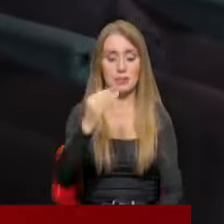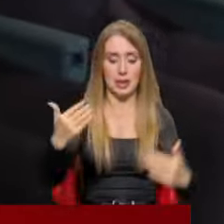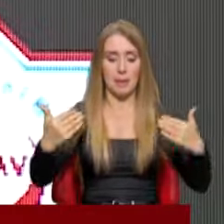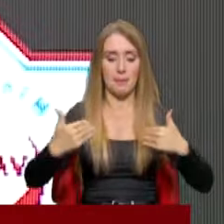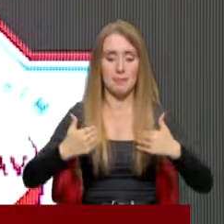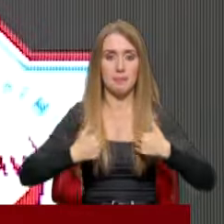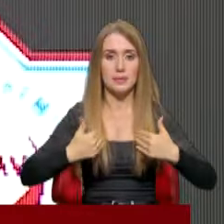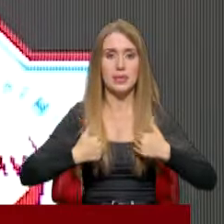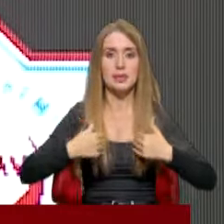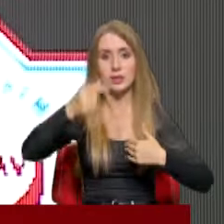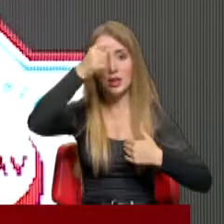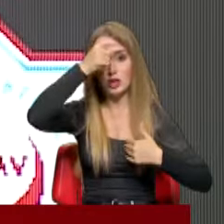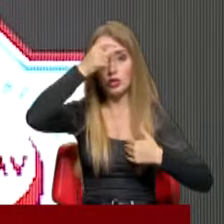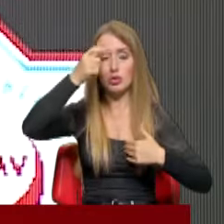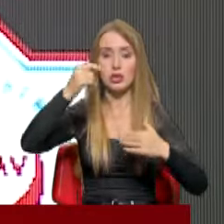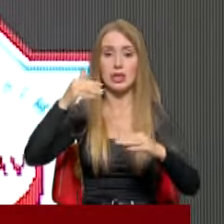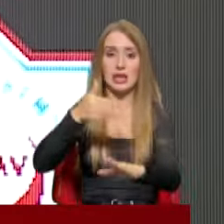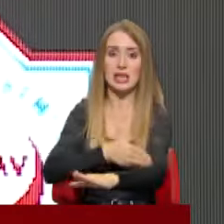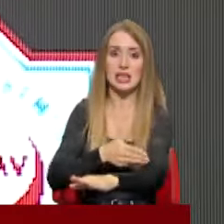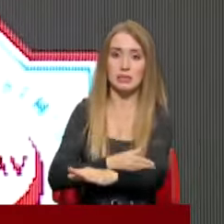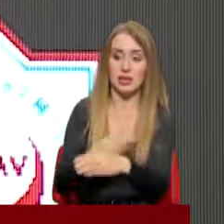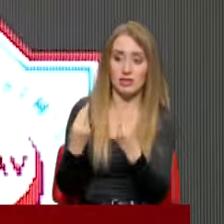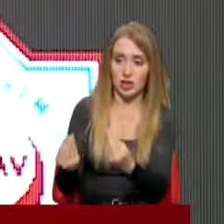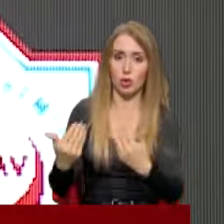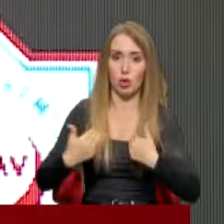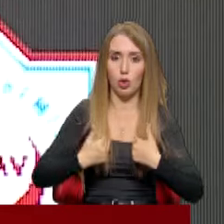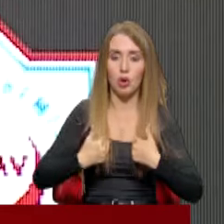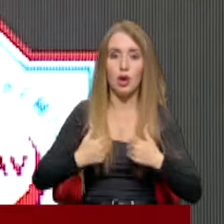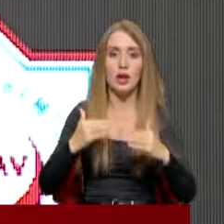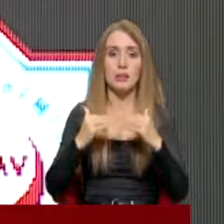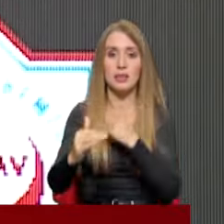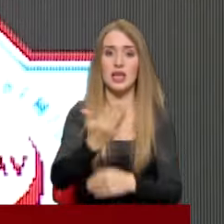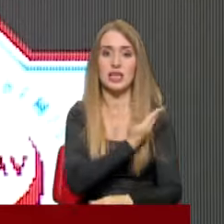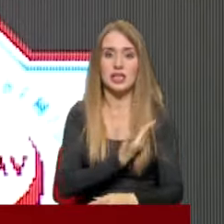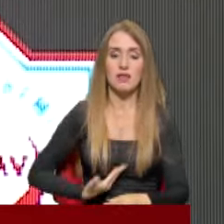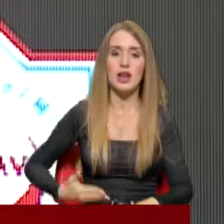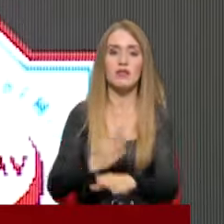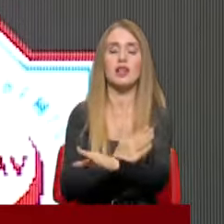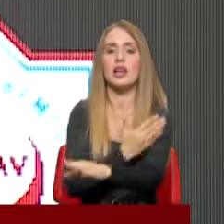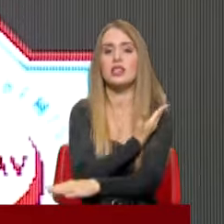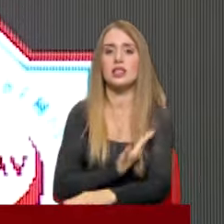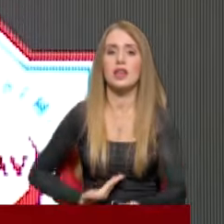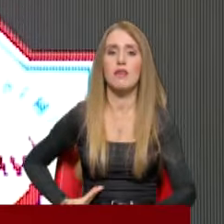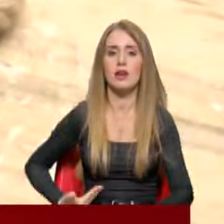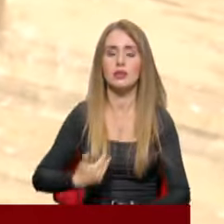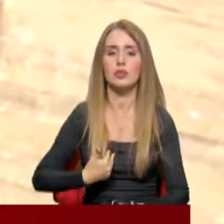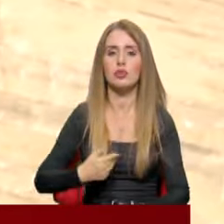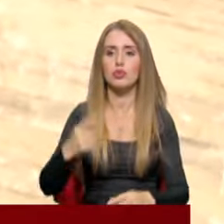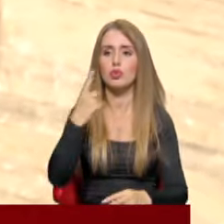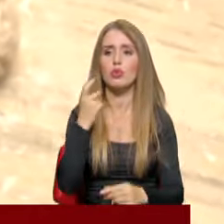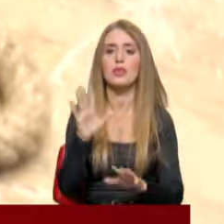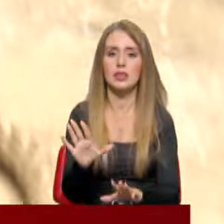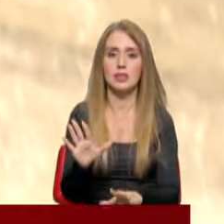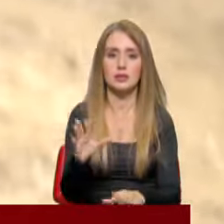bizimle, Türk'le hizmet kulvarında milletseverlik ve vatanseverlik yarışına girmesin.